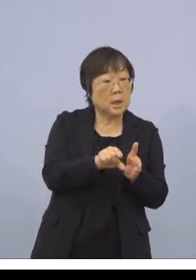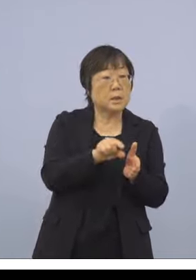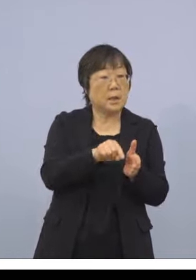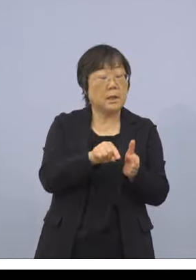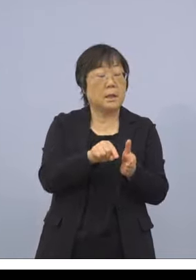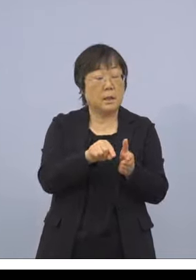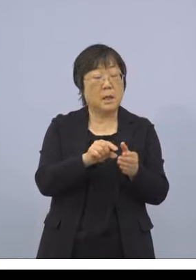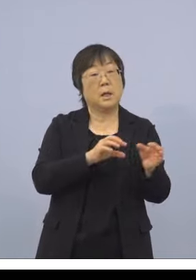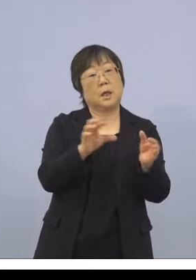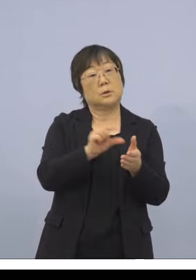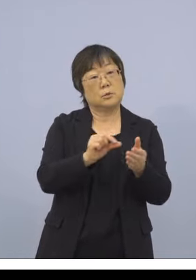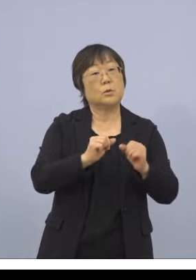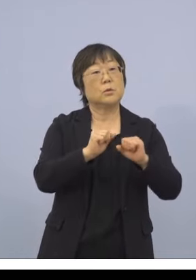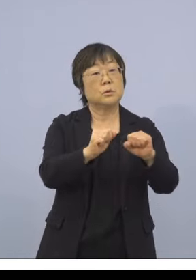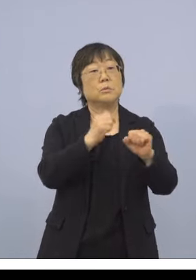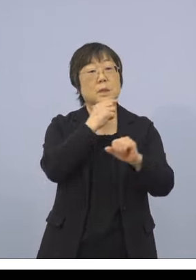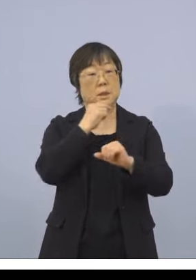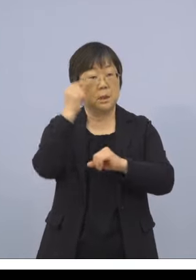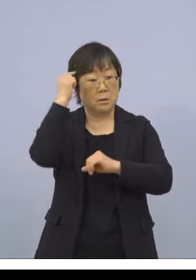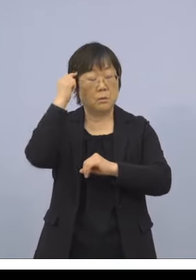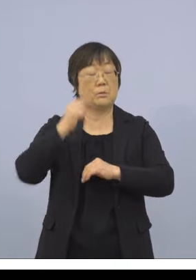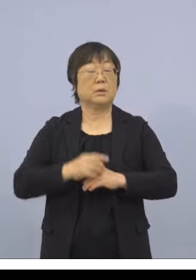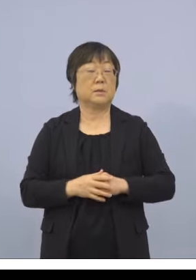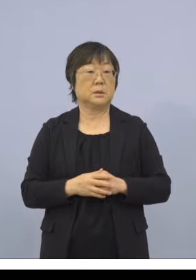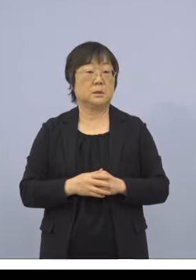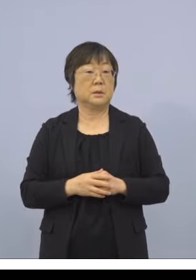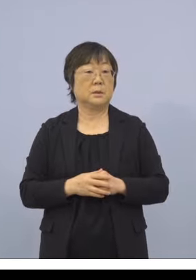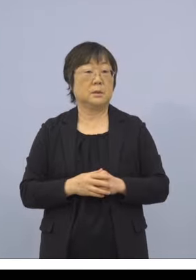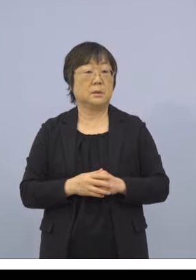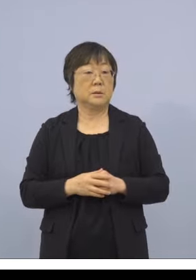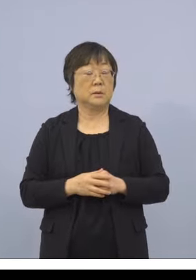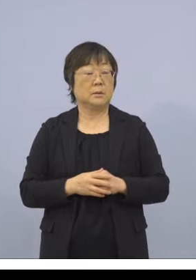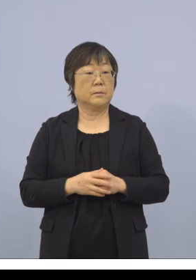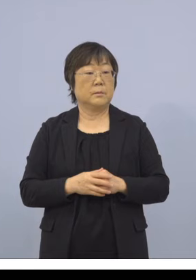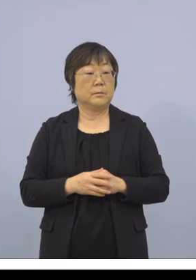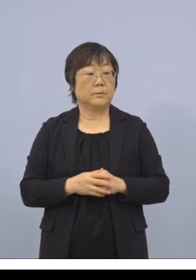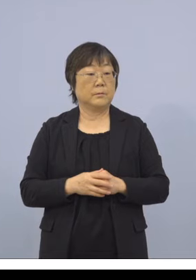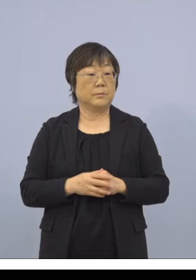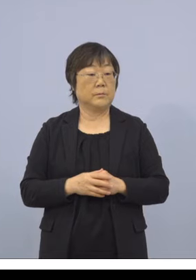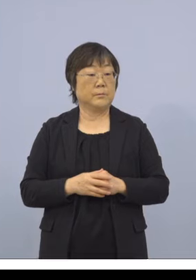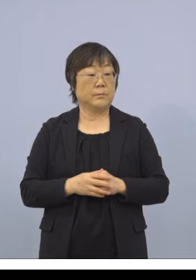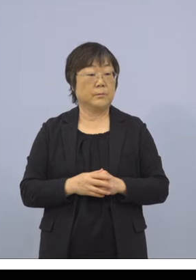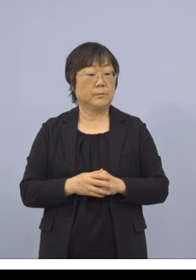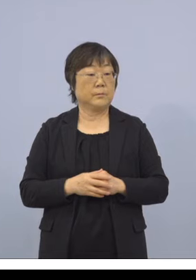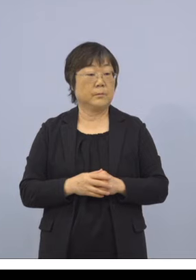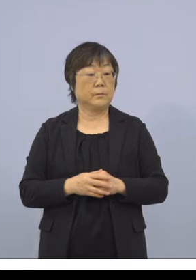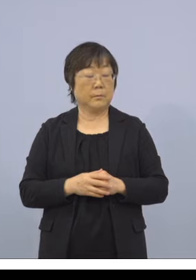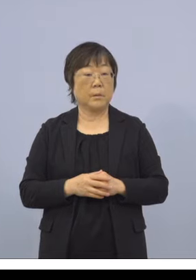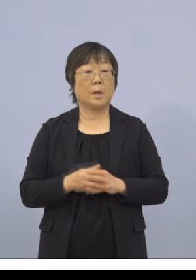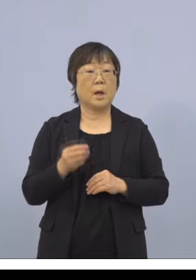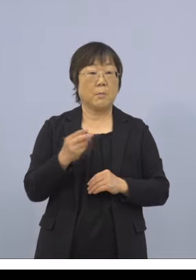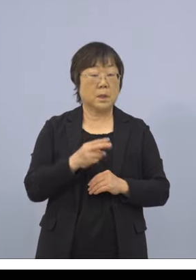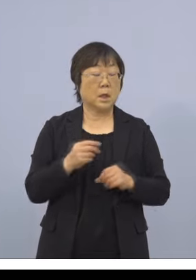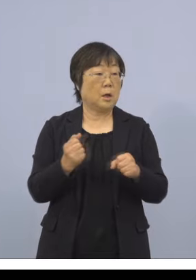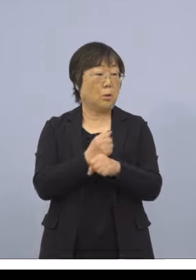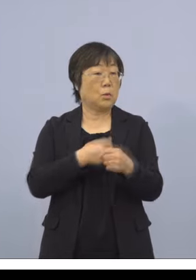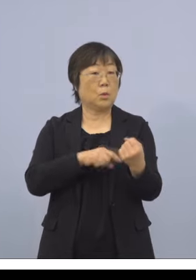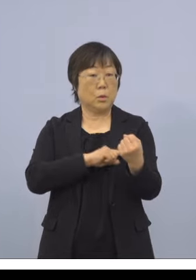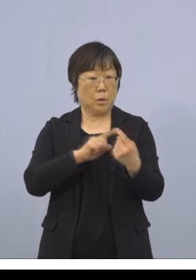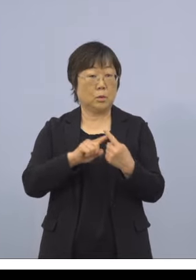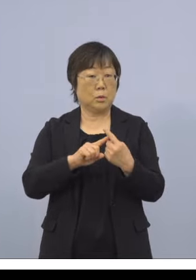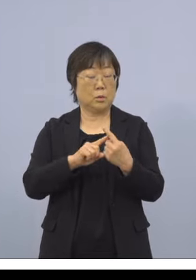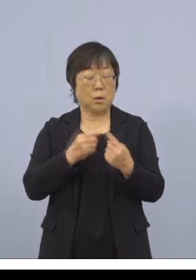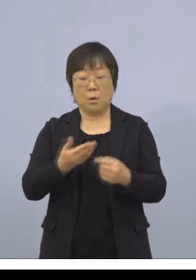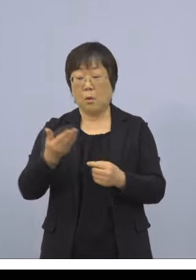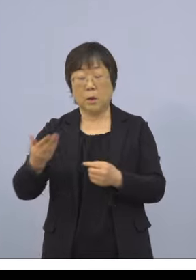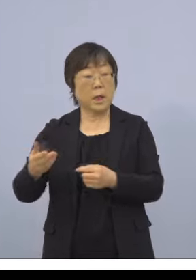させていただきたいと、このように思っております。また労働力とか後継